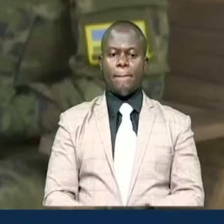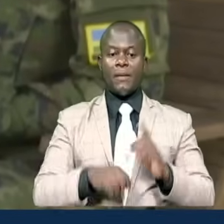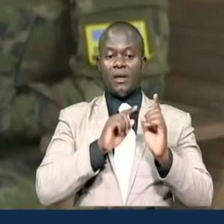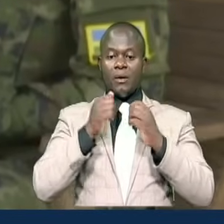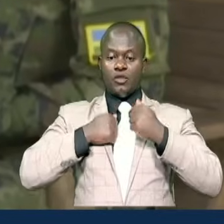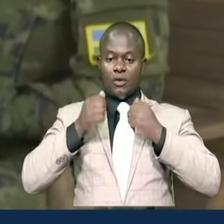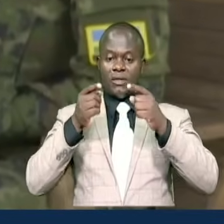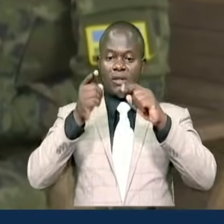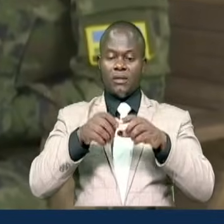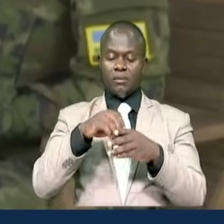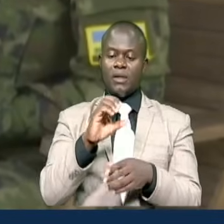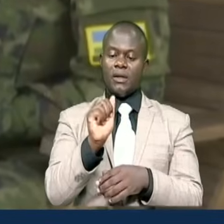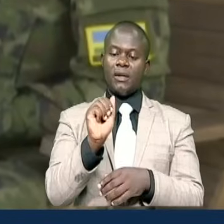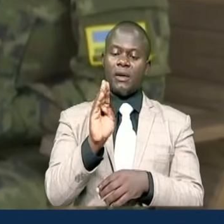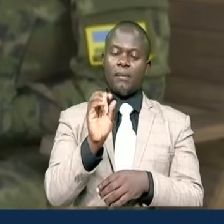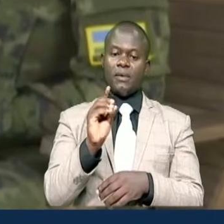Cabo Delgado mu mwaka